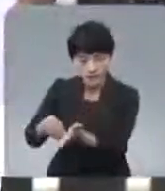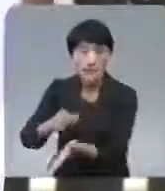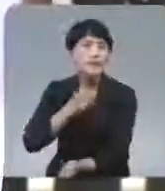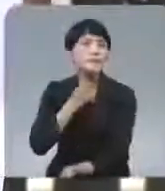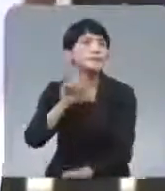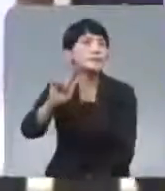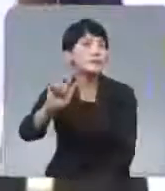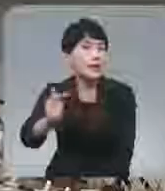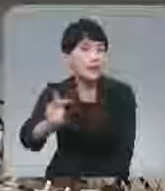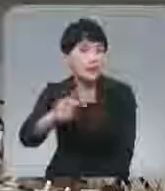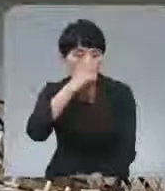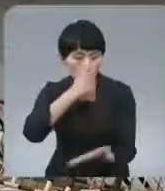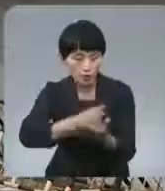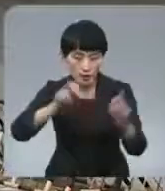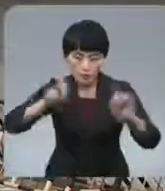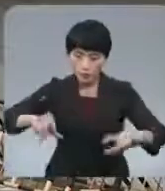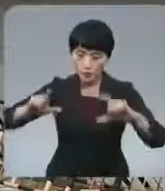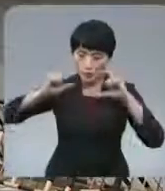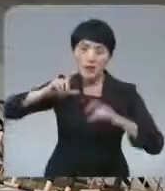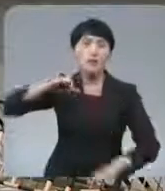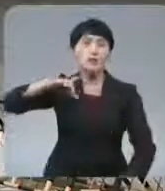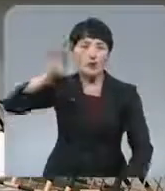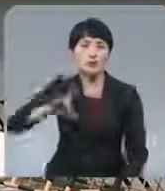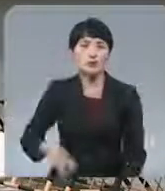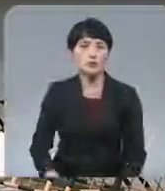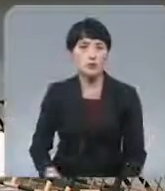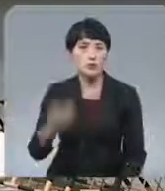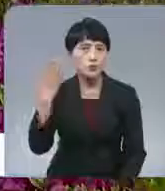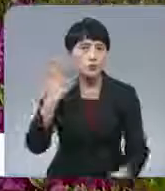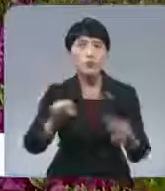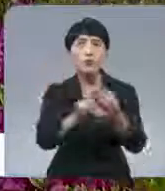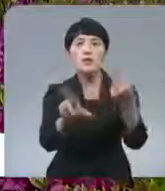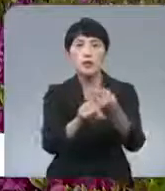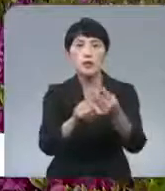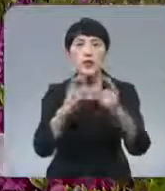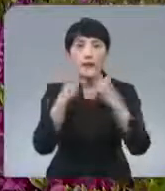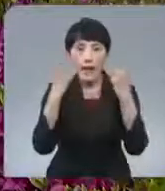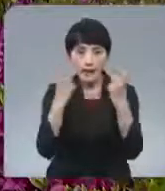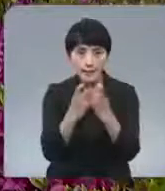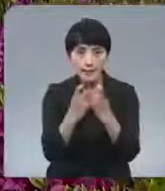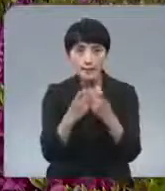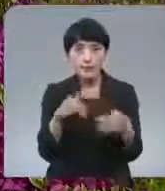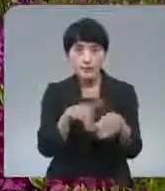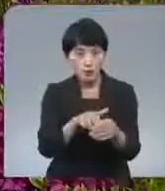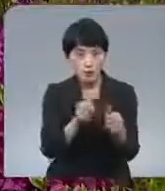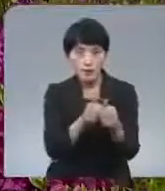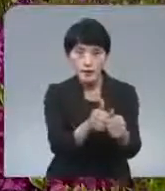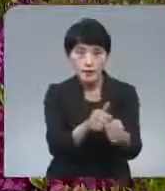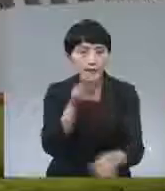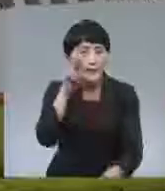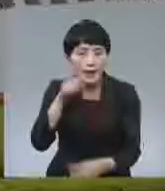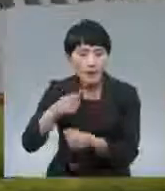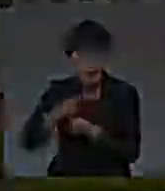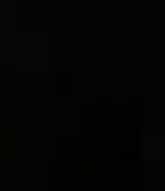院今年2月在出于个人信念拒绝参加预备军训练案审理中首次宣判无罪。